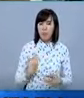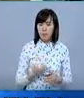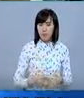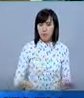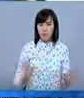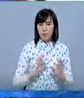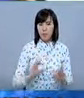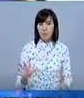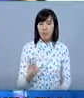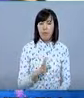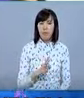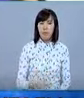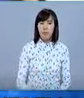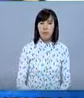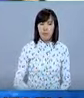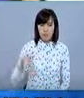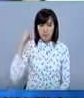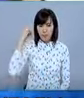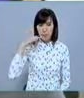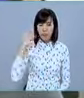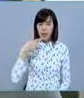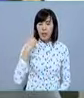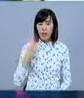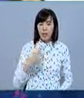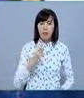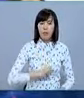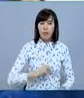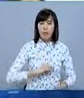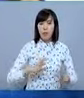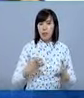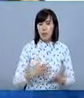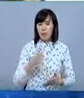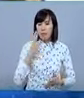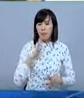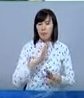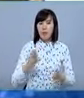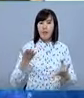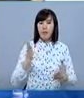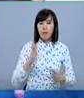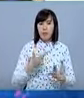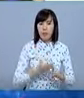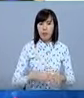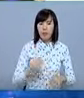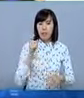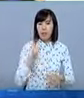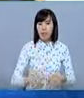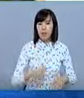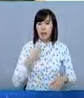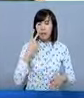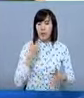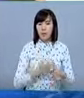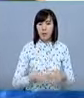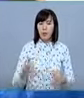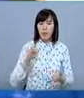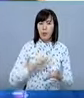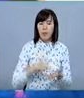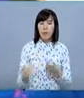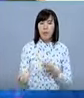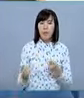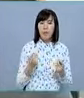дейді. Айтады ғой қазақта, ерім дейтін елім болмаса, елім дейтін ерім қайдан болсын деген секілді, сол тұлғаларды еліп, осындай ордаға шақырып,